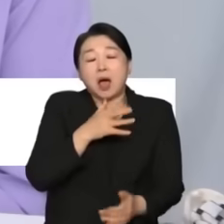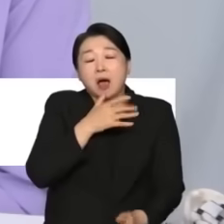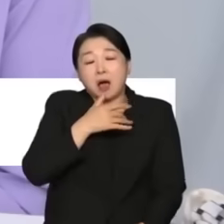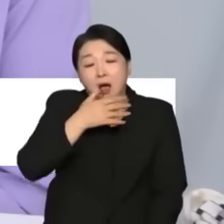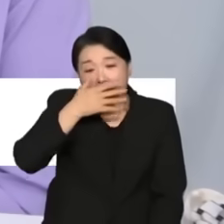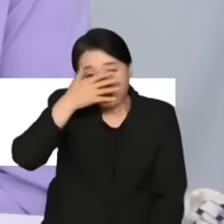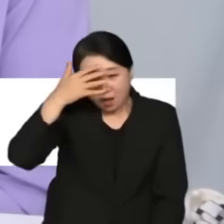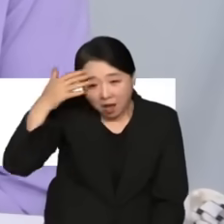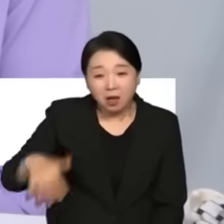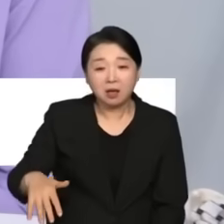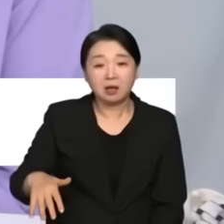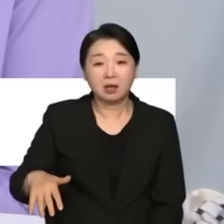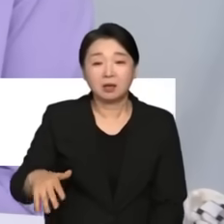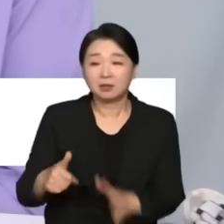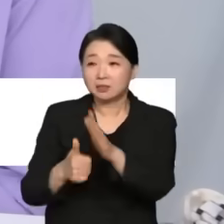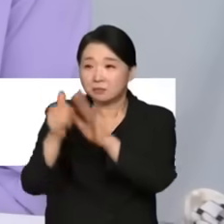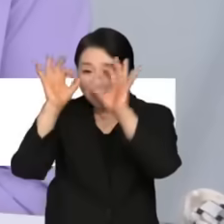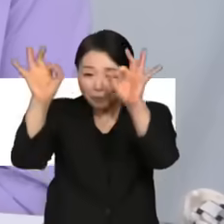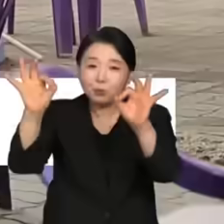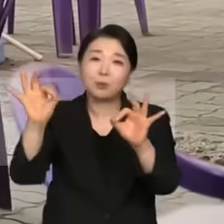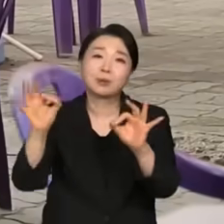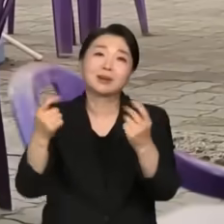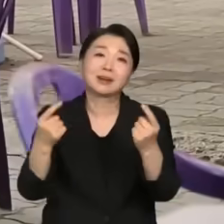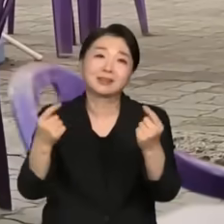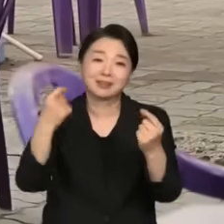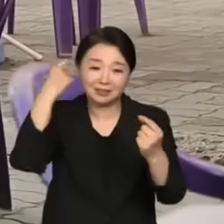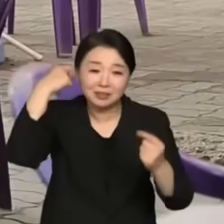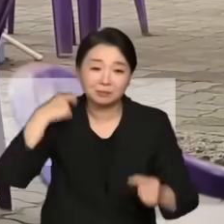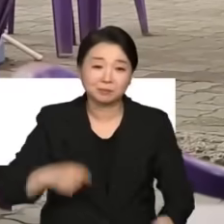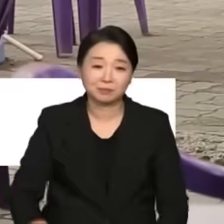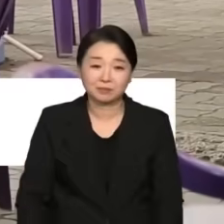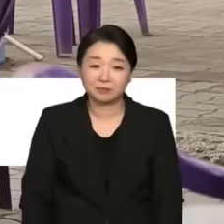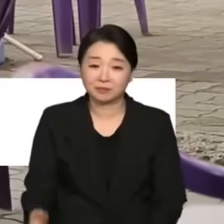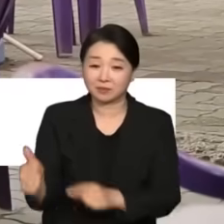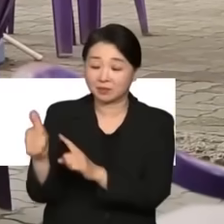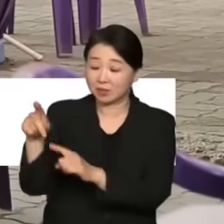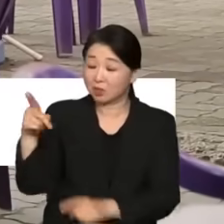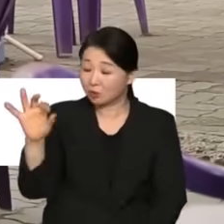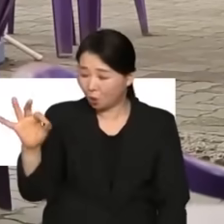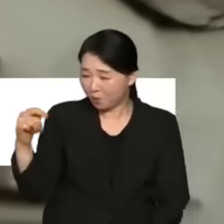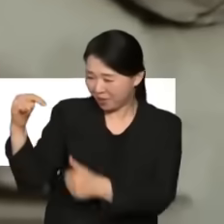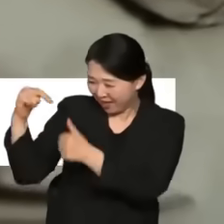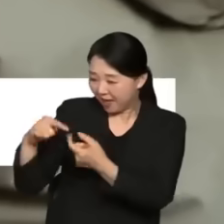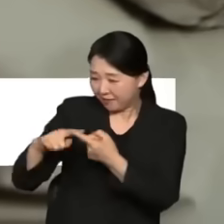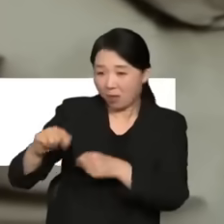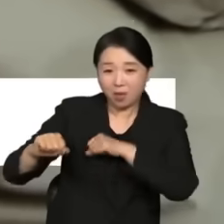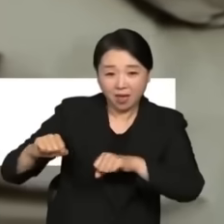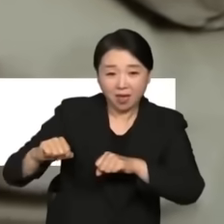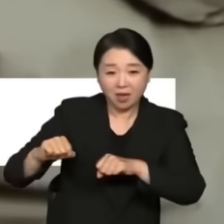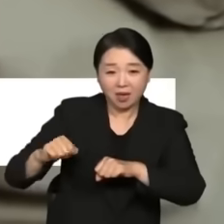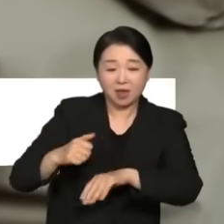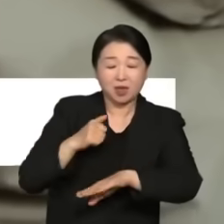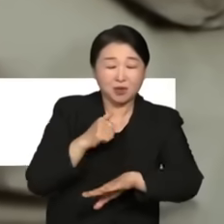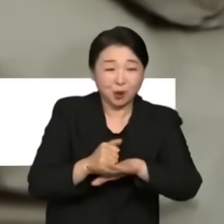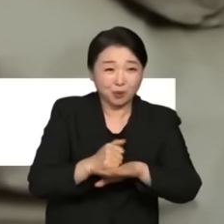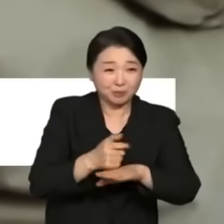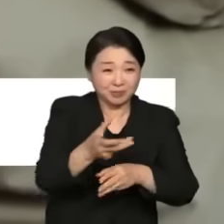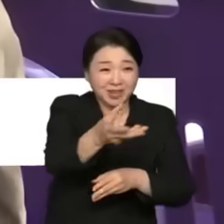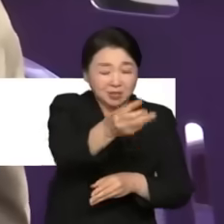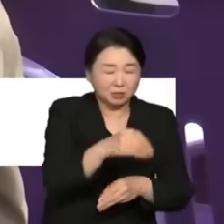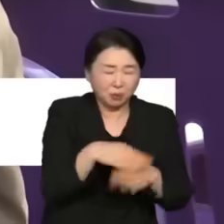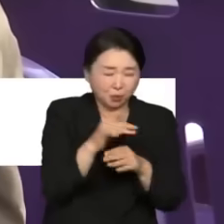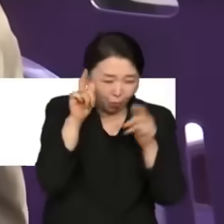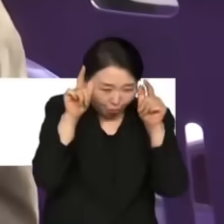비로소 길이 보인 거 같았어요 그 송태경 씨가 시키는대로 하고부터 그 사람들이 꽁무니를 다 내렸